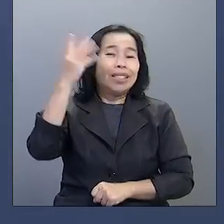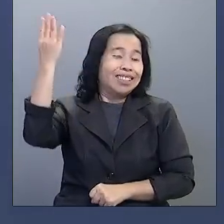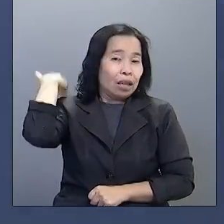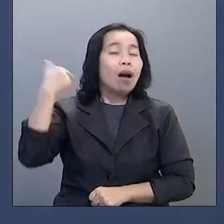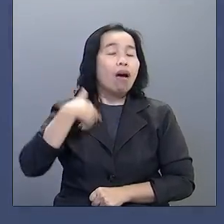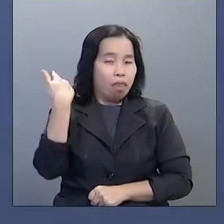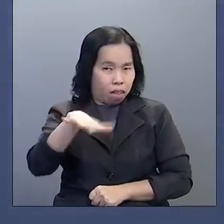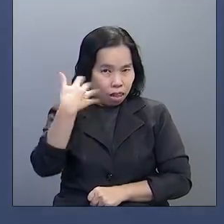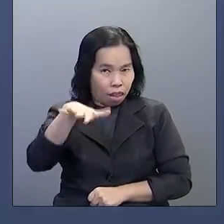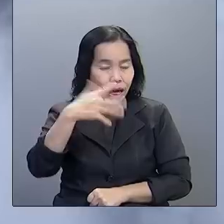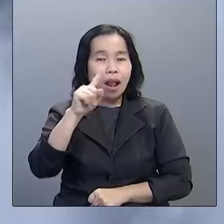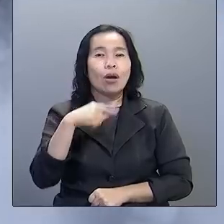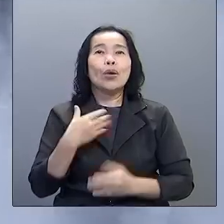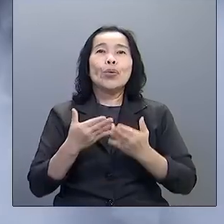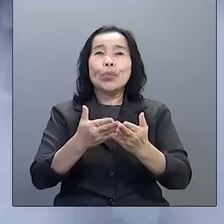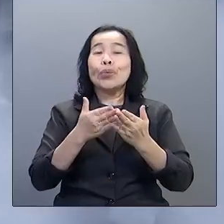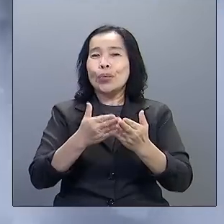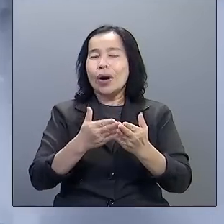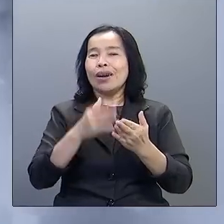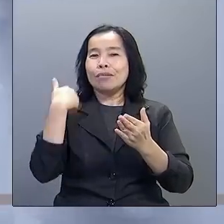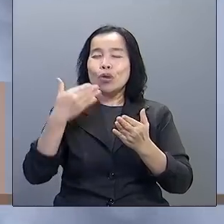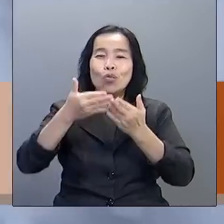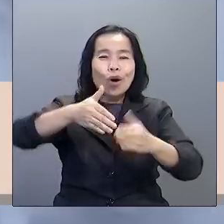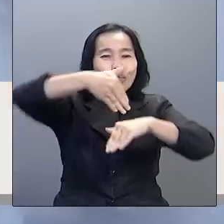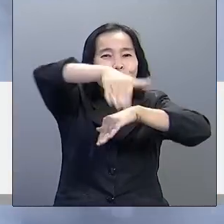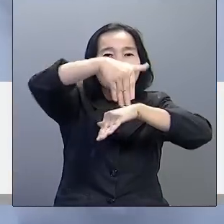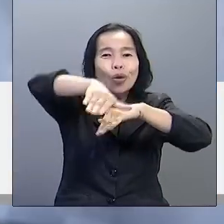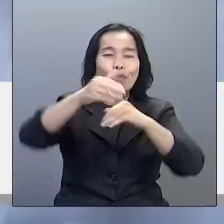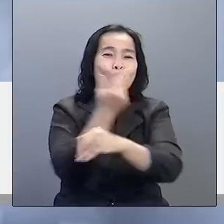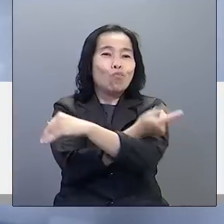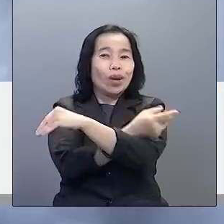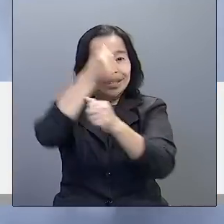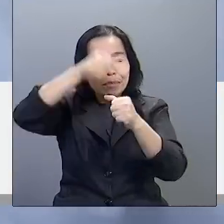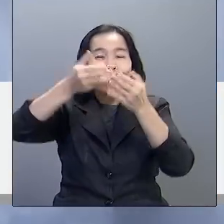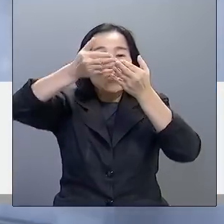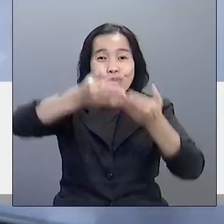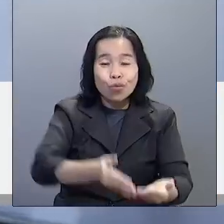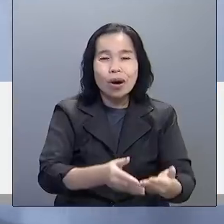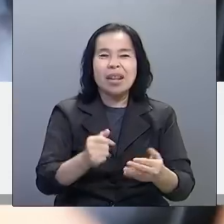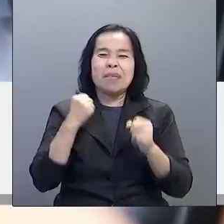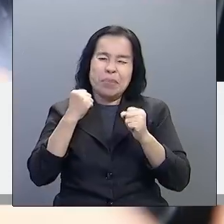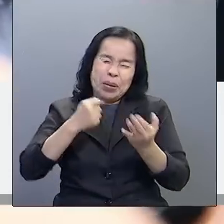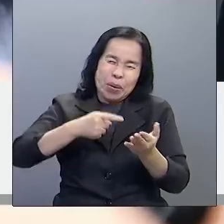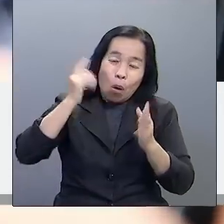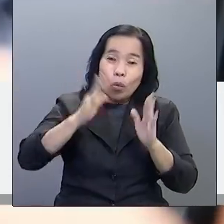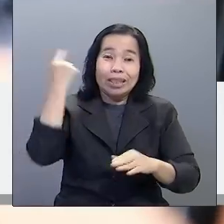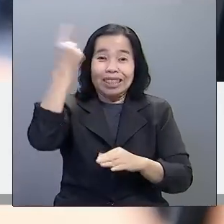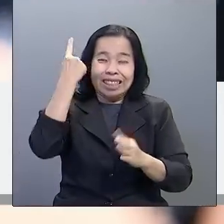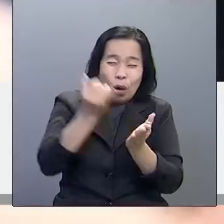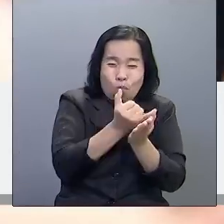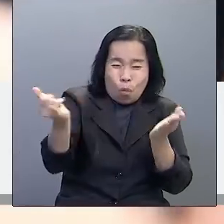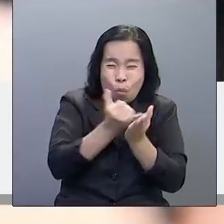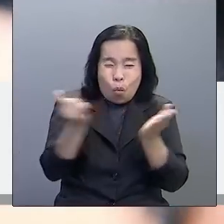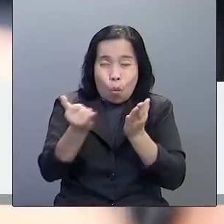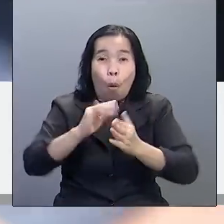เกิดเหตุการณ์เรือท่องเที่ยวฟีนิกซ์ล่มที่นอกเกาะเฮจังหวัดภูเก็ตค่ะตอนนั้นมีความพยายามจะนำนักท่องเที่ยวฝ่าคลื่นสู